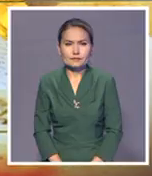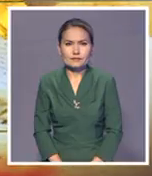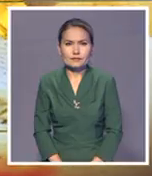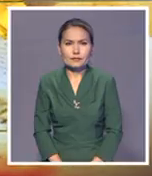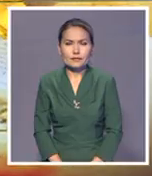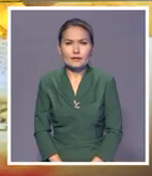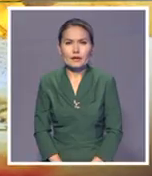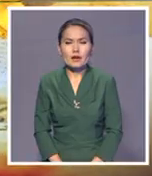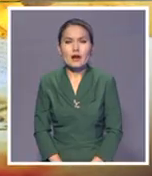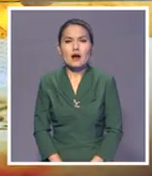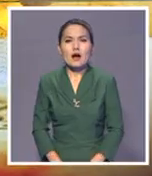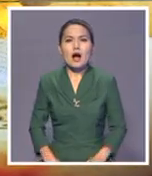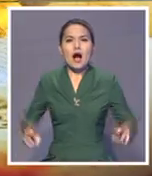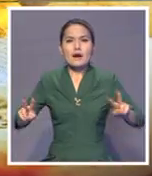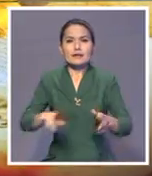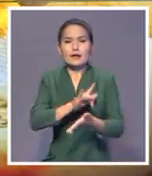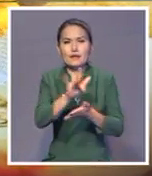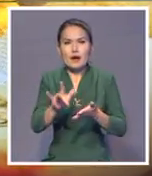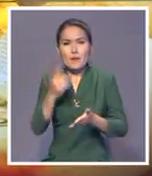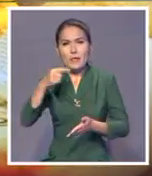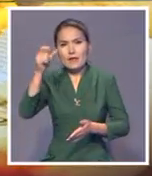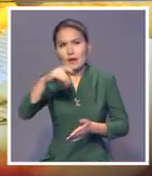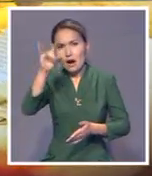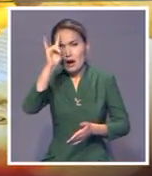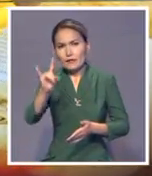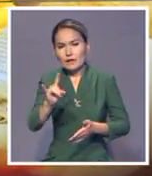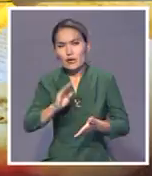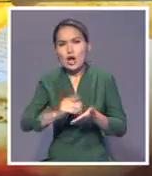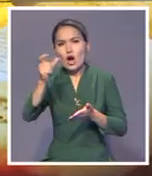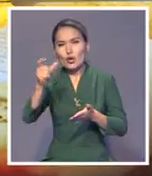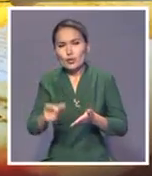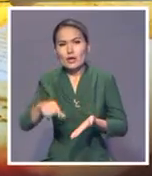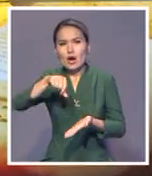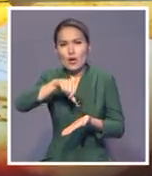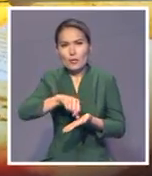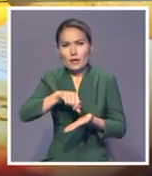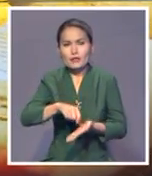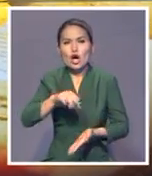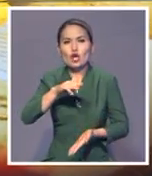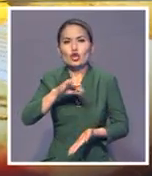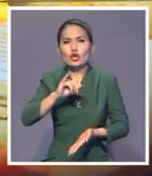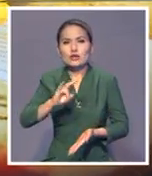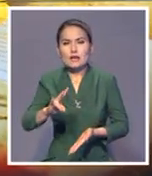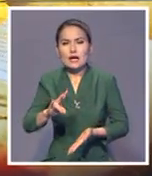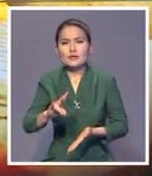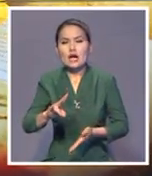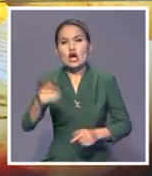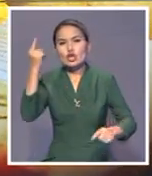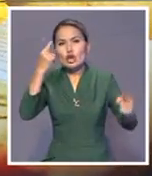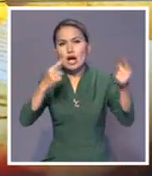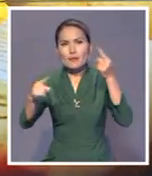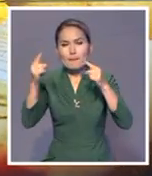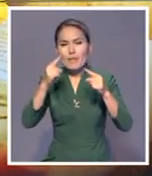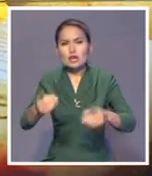Теңіздер де шөлдейді. Осындай атауымен елордада ақын Қазақстан жазушылар одағының мүшесі Оңайгүл Тұржанның шығармашылық кеші өтті.